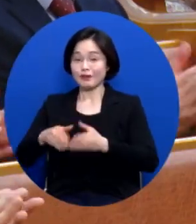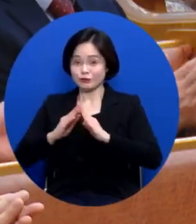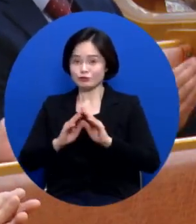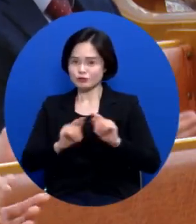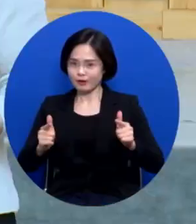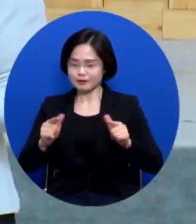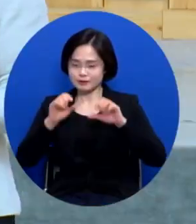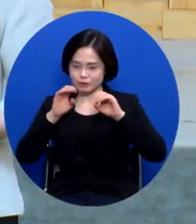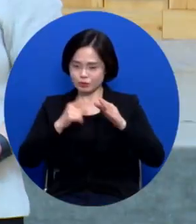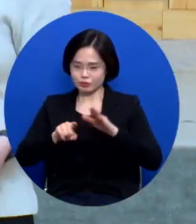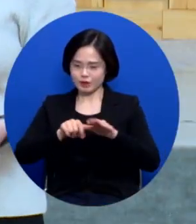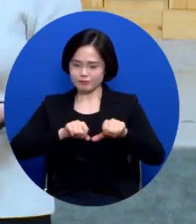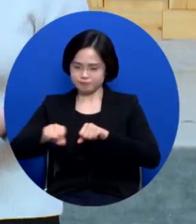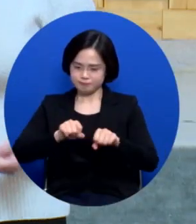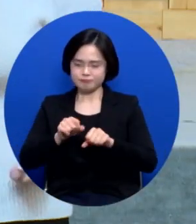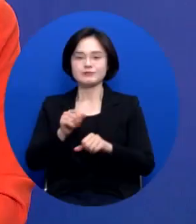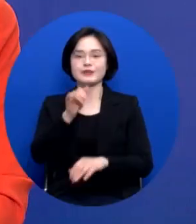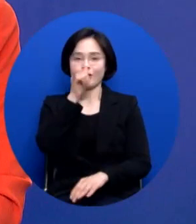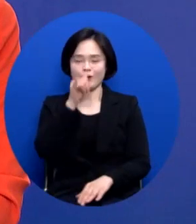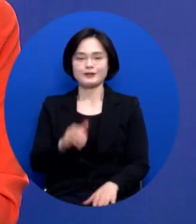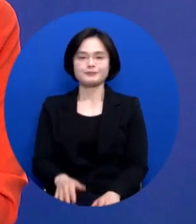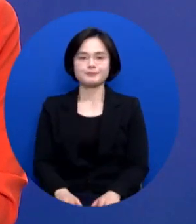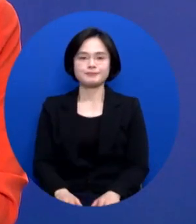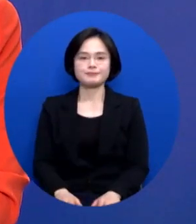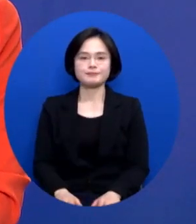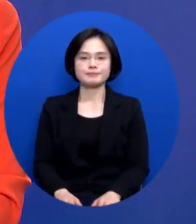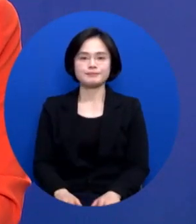선교사역 활성화에 앞장서고 있습니다.